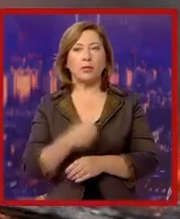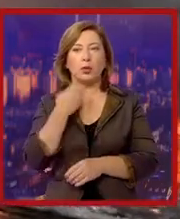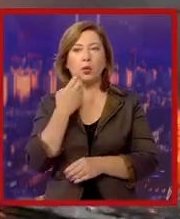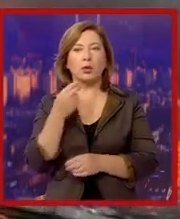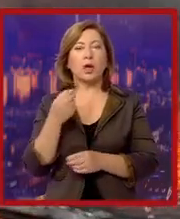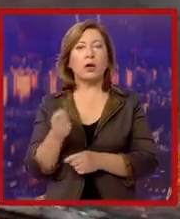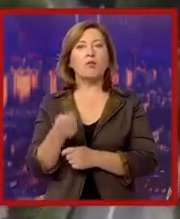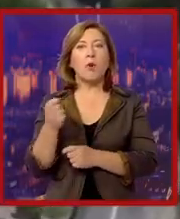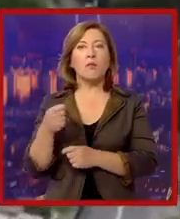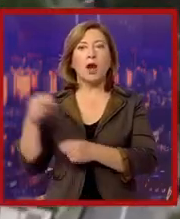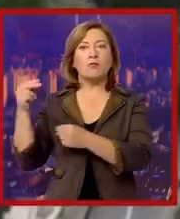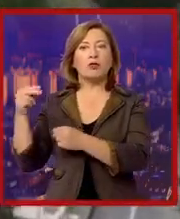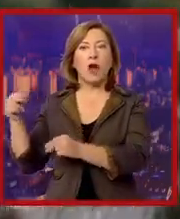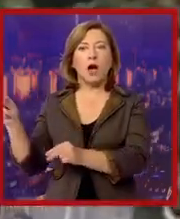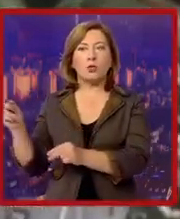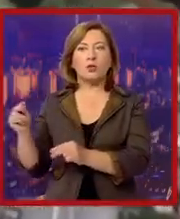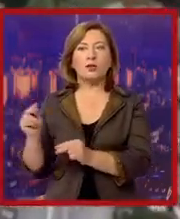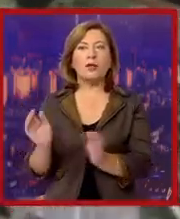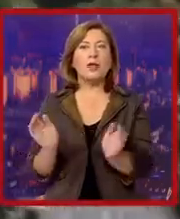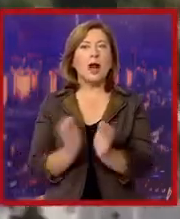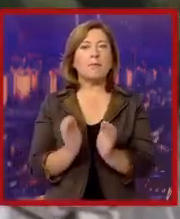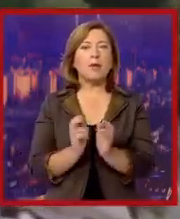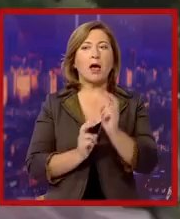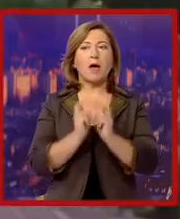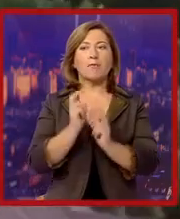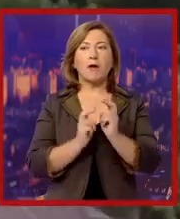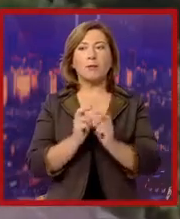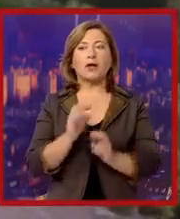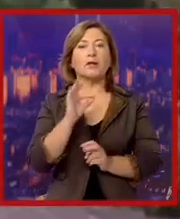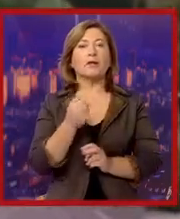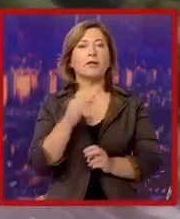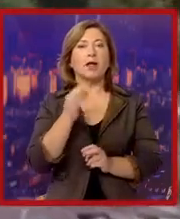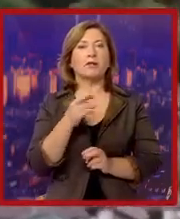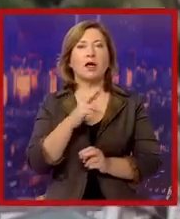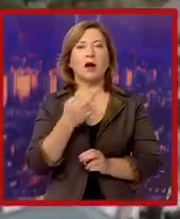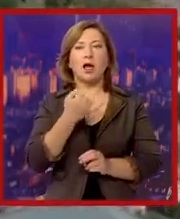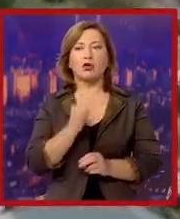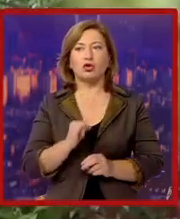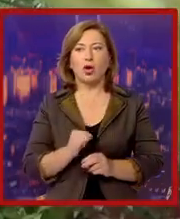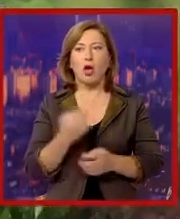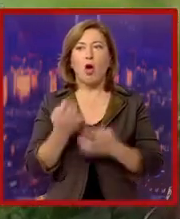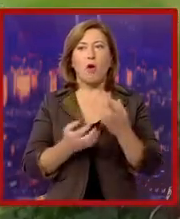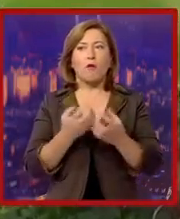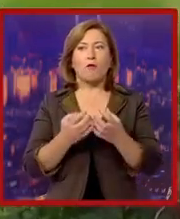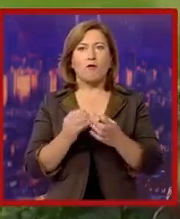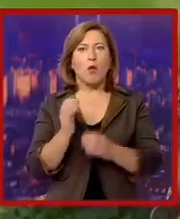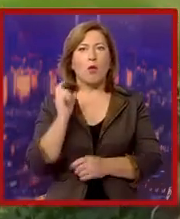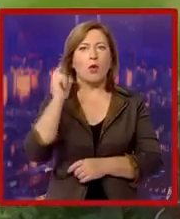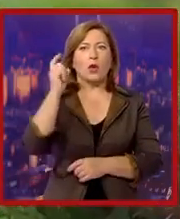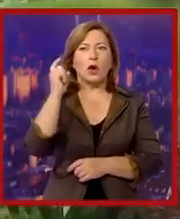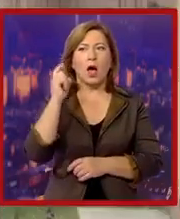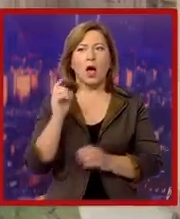pompierii au fost alertați de incendiul de la mica fabrică de ciorapi din cartierul Tătărași. În scurt timp, flăcările înalte de 2-3 metri au